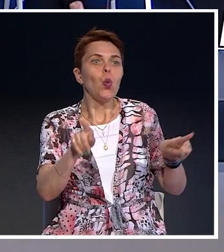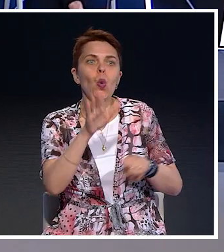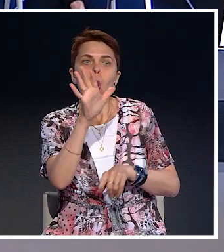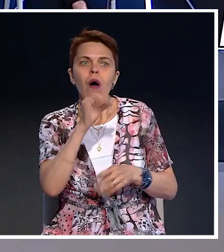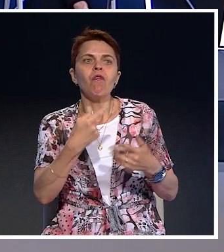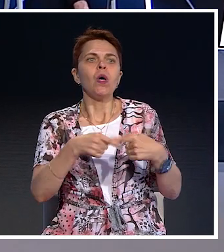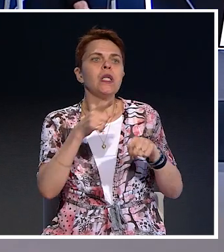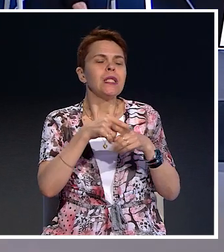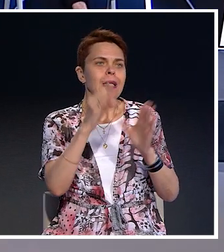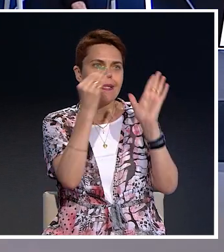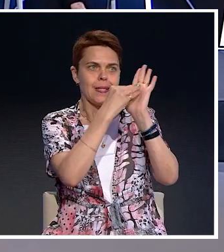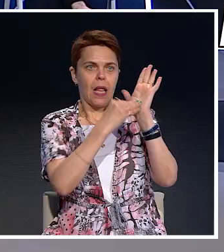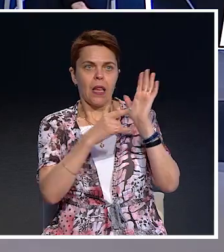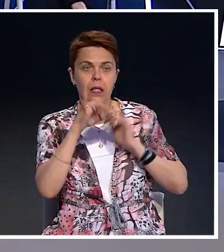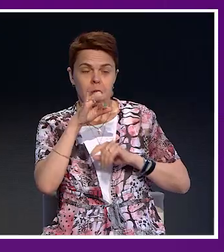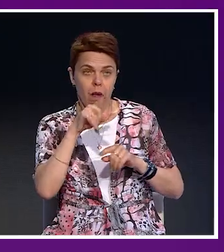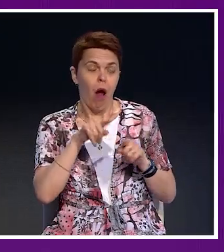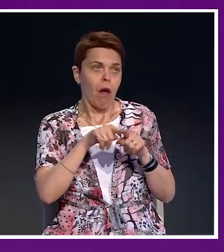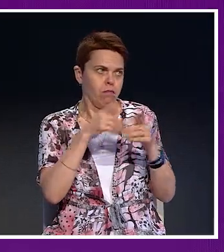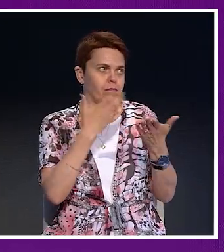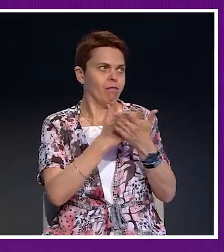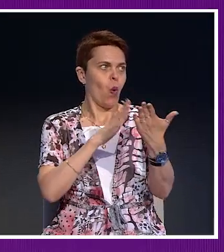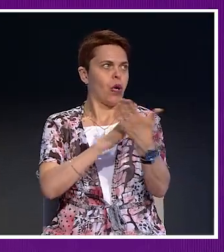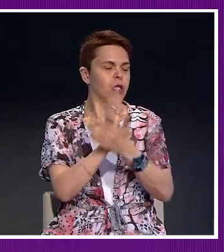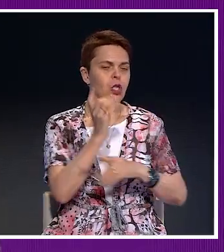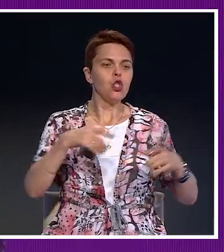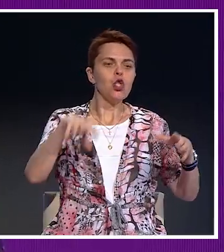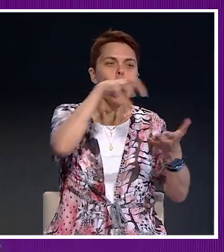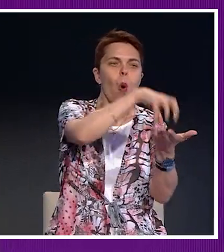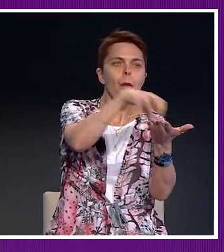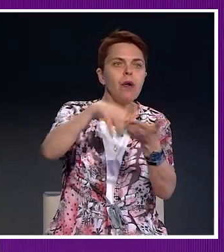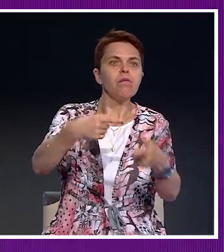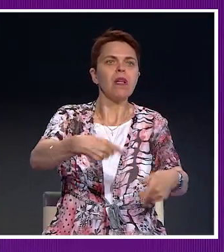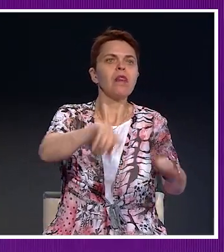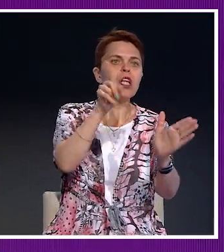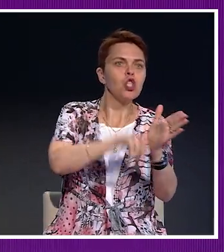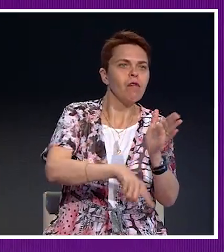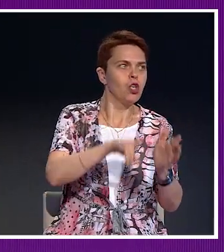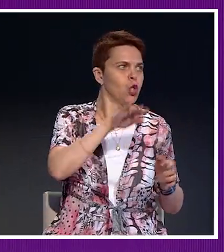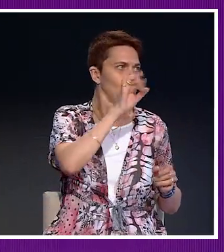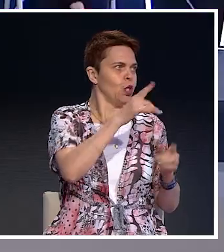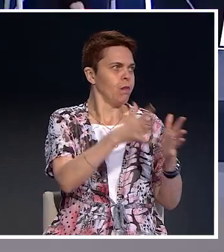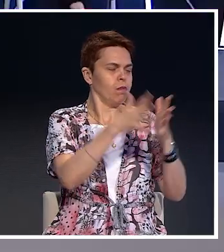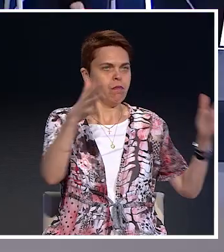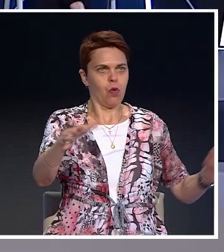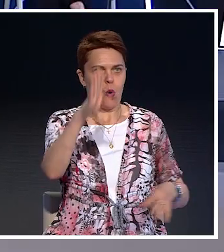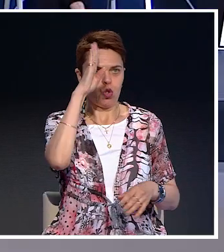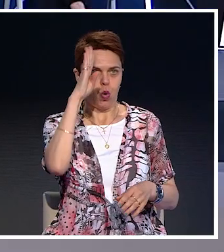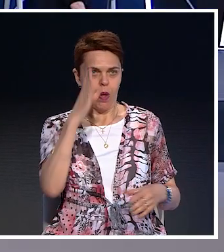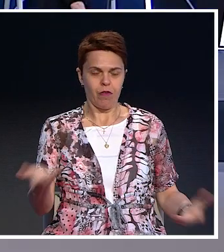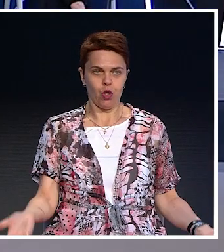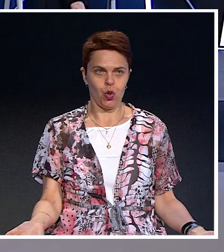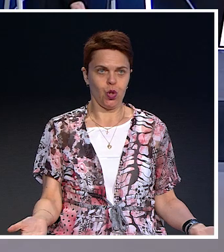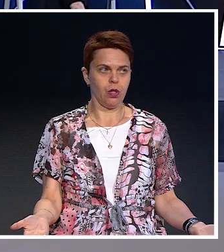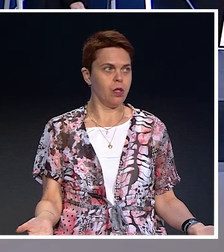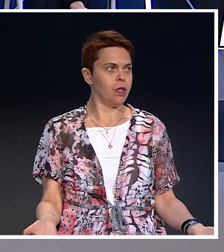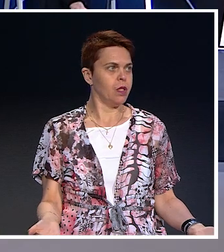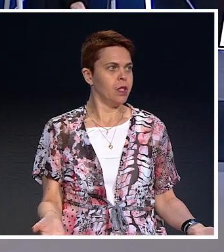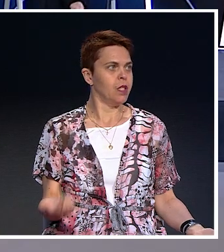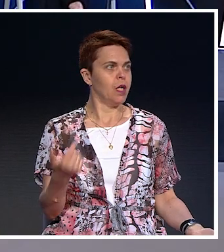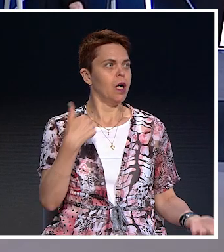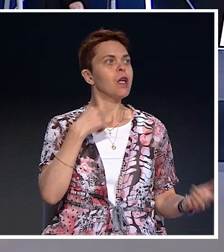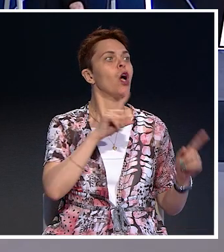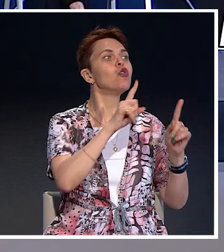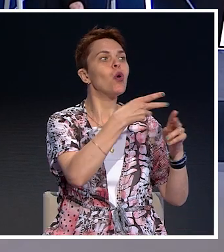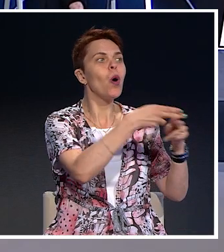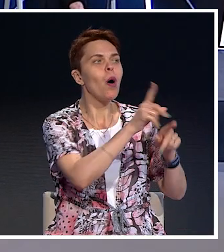що статистика свідчить, що політичні кампанії жіночі дешевше обходяться, ніж політичні кампанії чоловічі. І вони ефективніші. Поясніть,